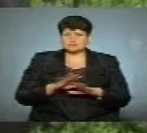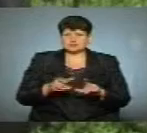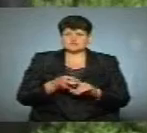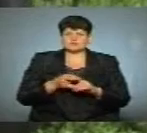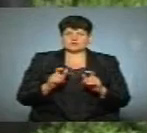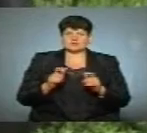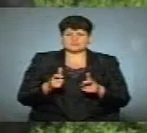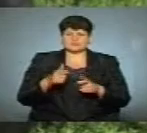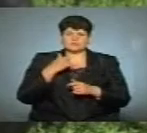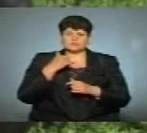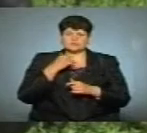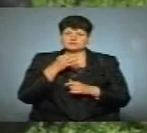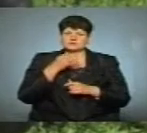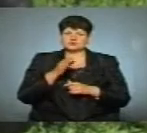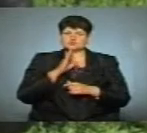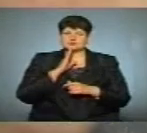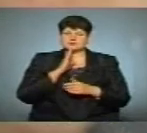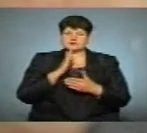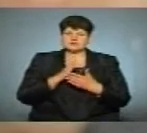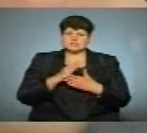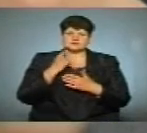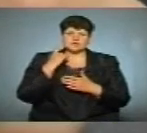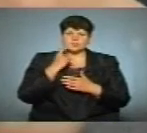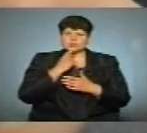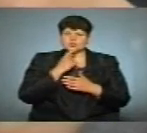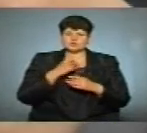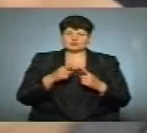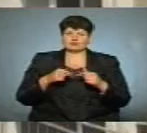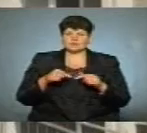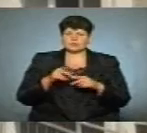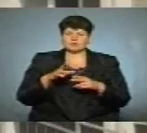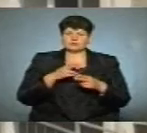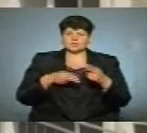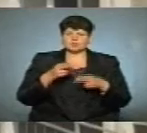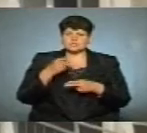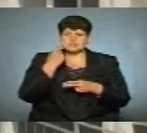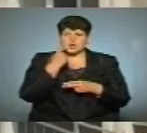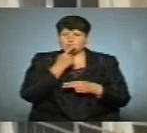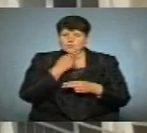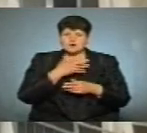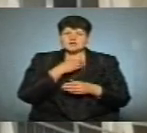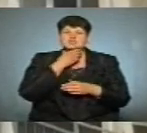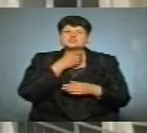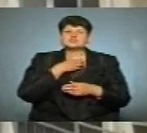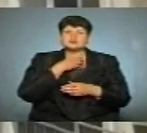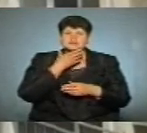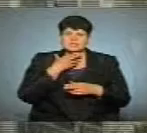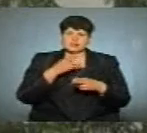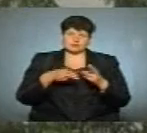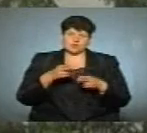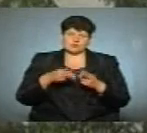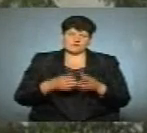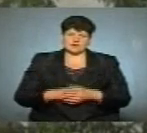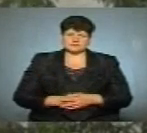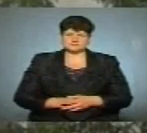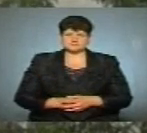карантин. Телефоном розповіла, що жінка перебуває в стоматологічному відділенні. В неї були порізи на губах та шиї, гематома шиї. Її прооперували.